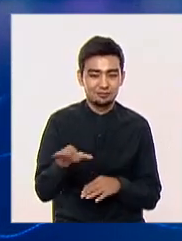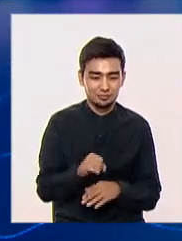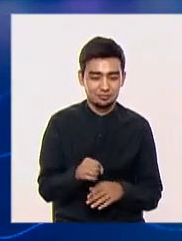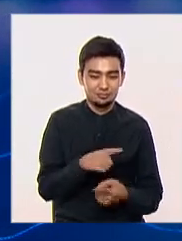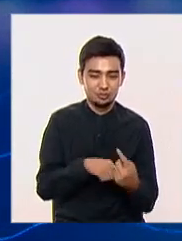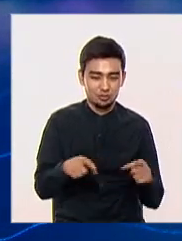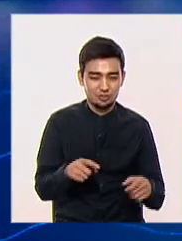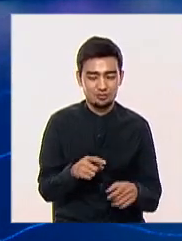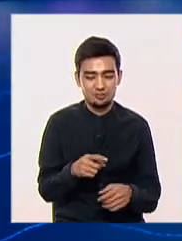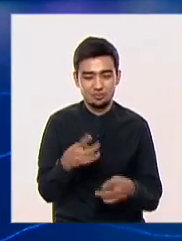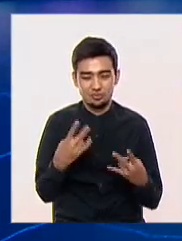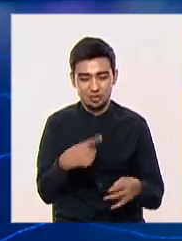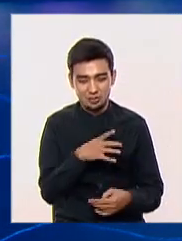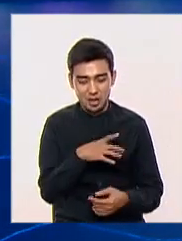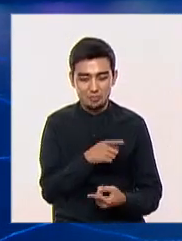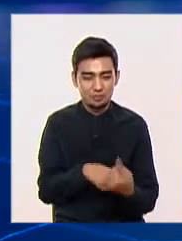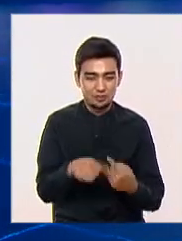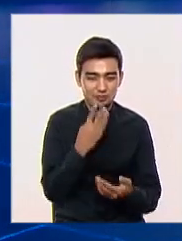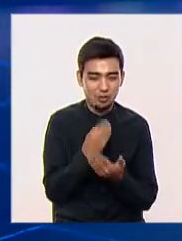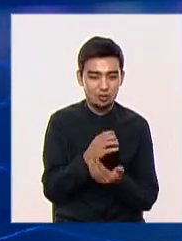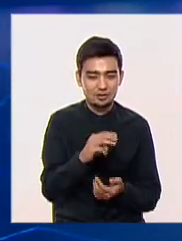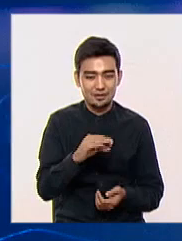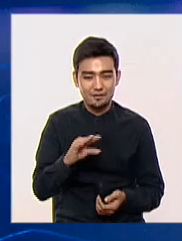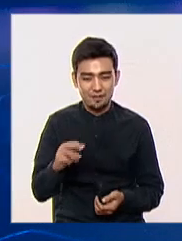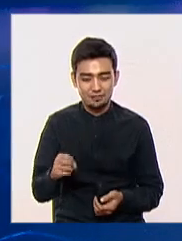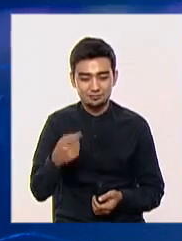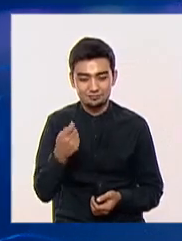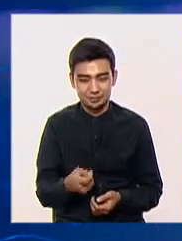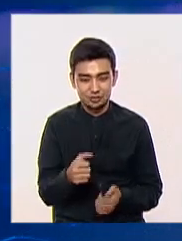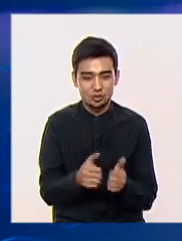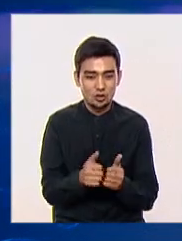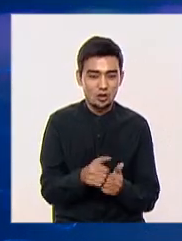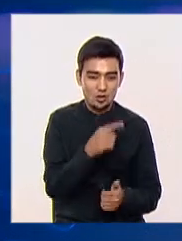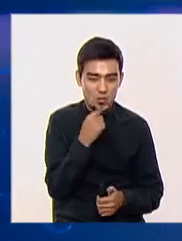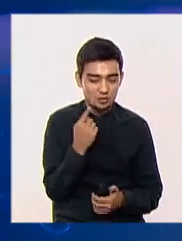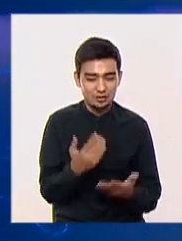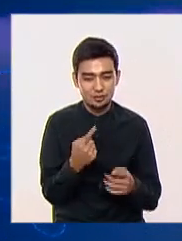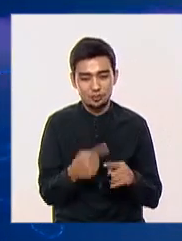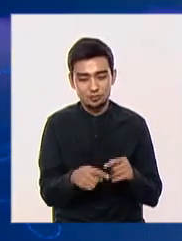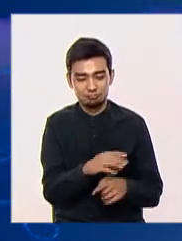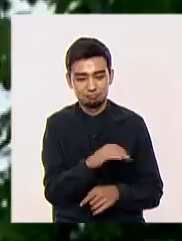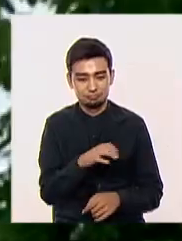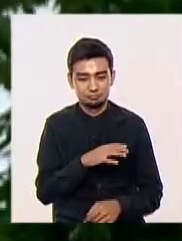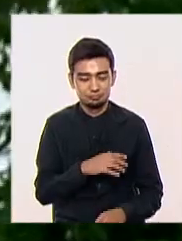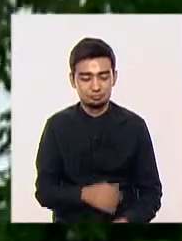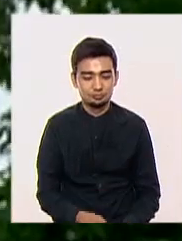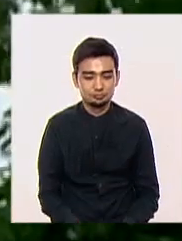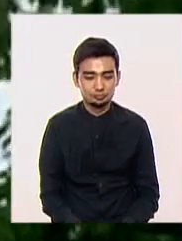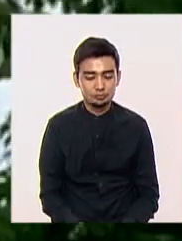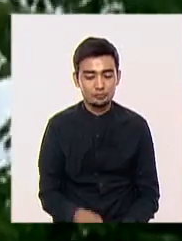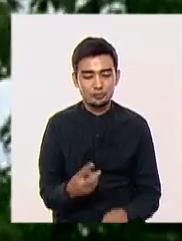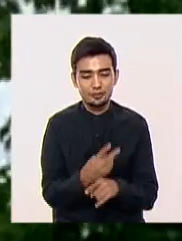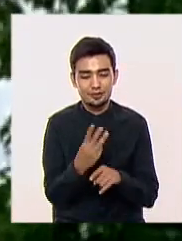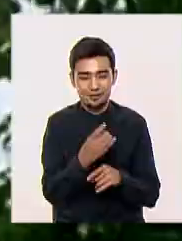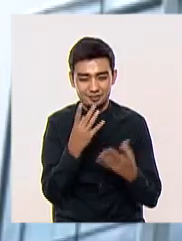тартады, сондықтан бизнесмендер негізгі ставкасы төменірек көрші Ресей секілді елдерге ағылады екен. Бірнеше күн бұрын